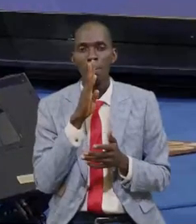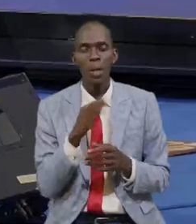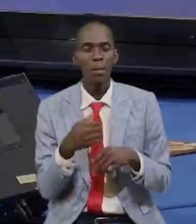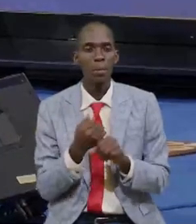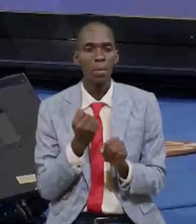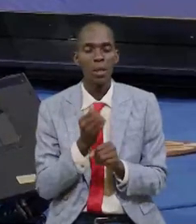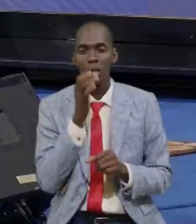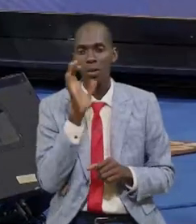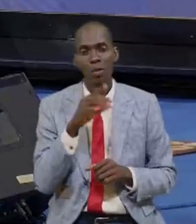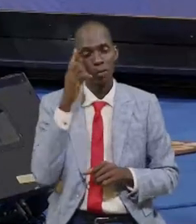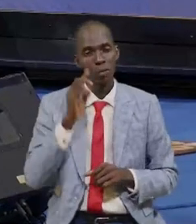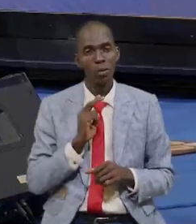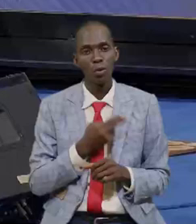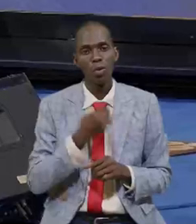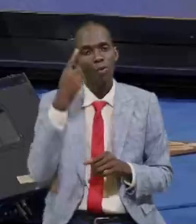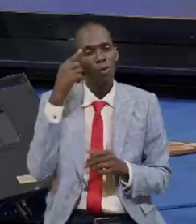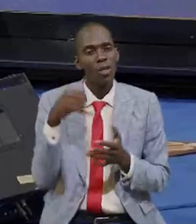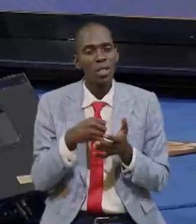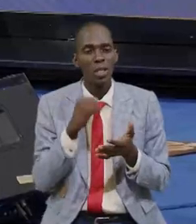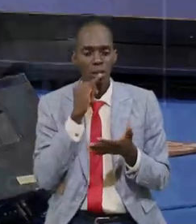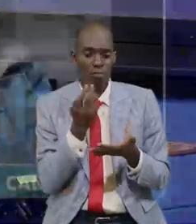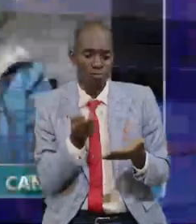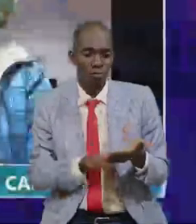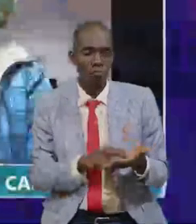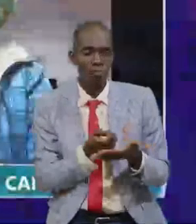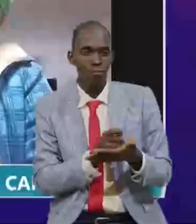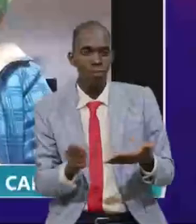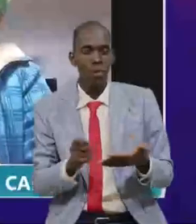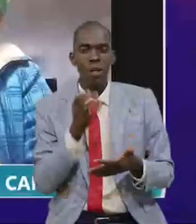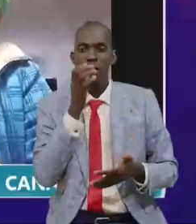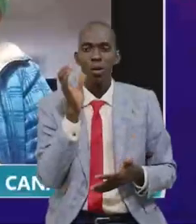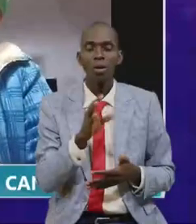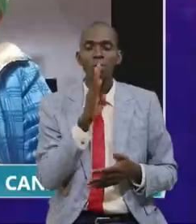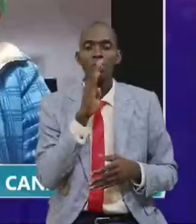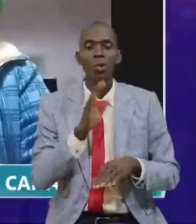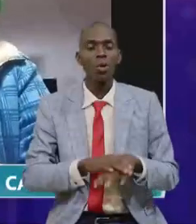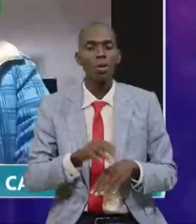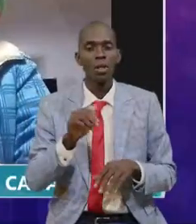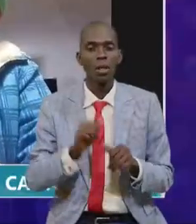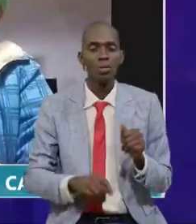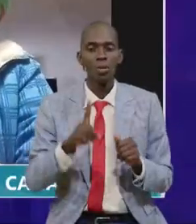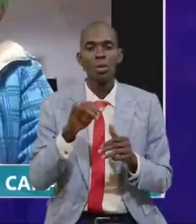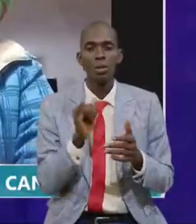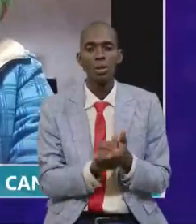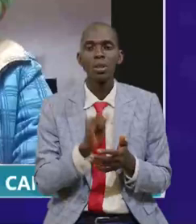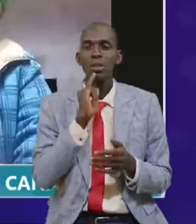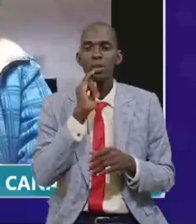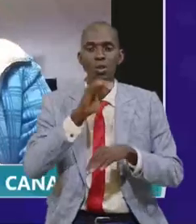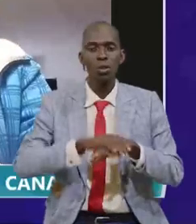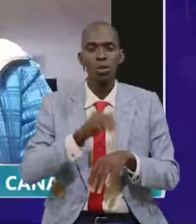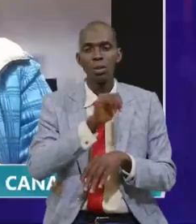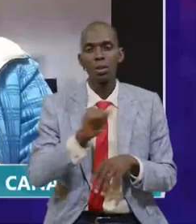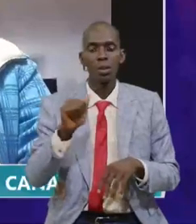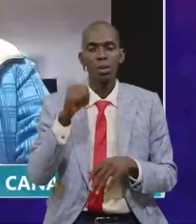nous, car il est écrit, maudit est quiconque est pendu au bois. Le